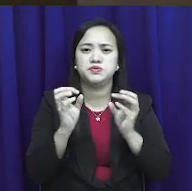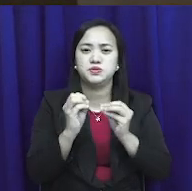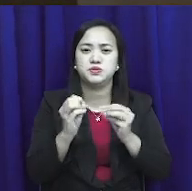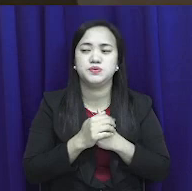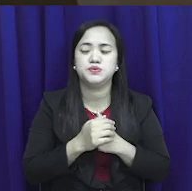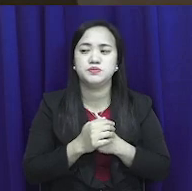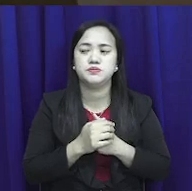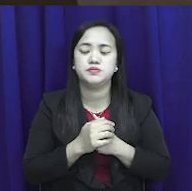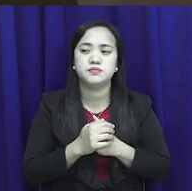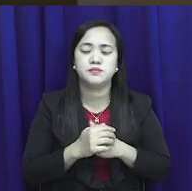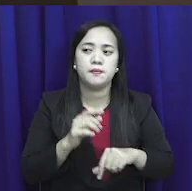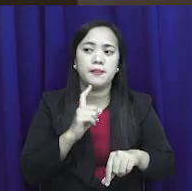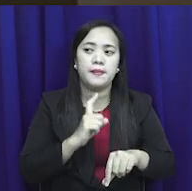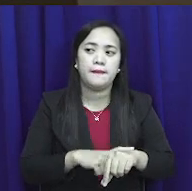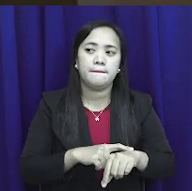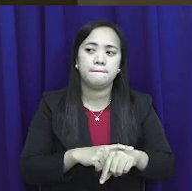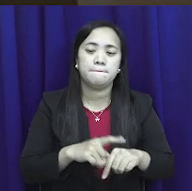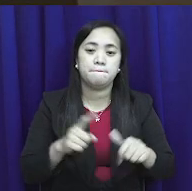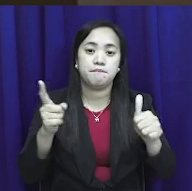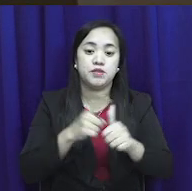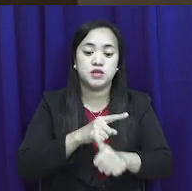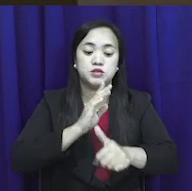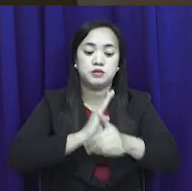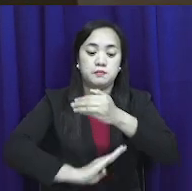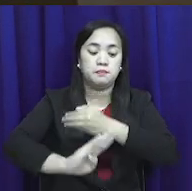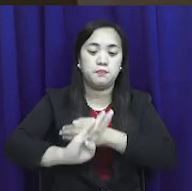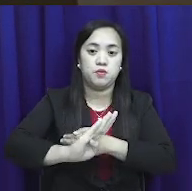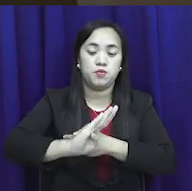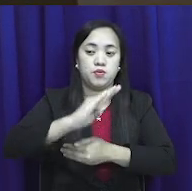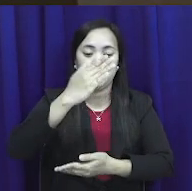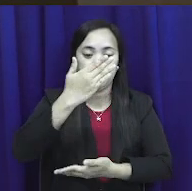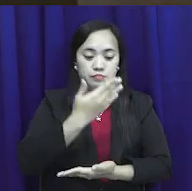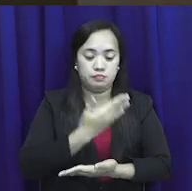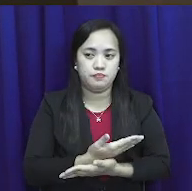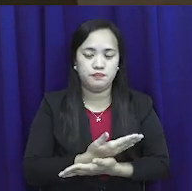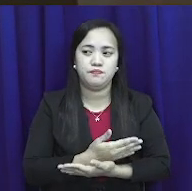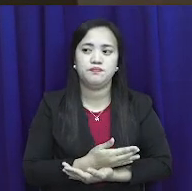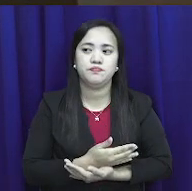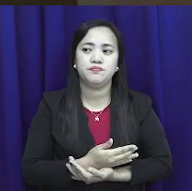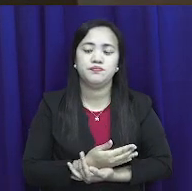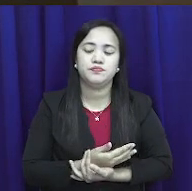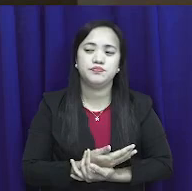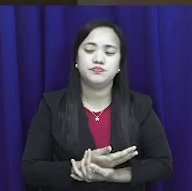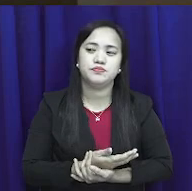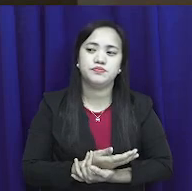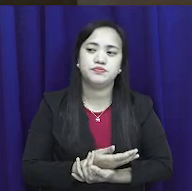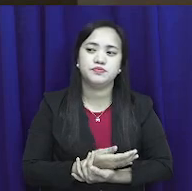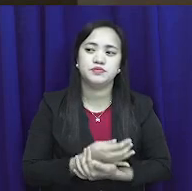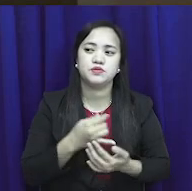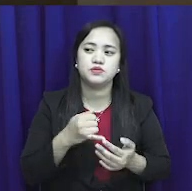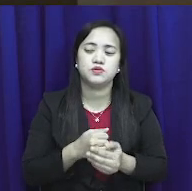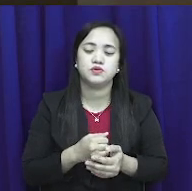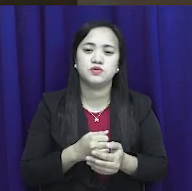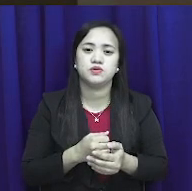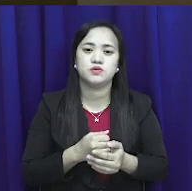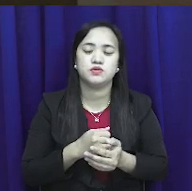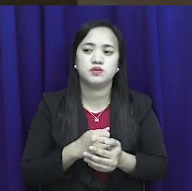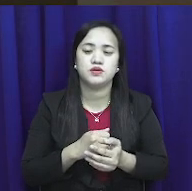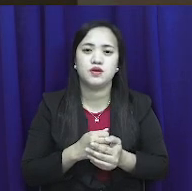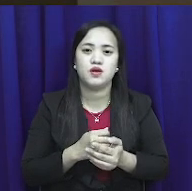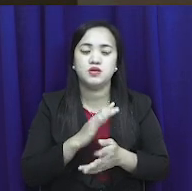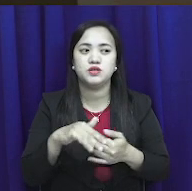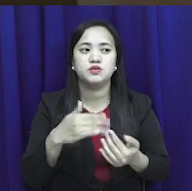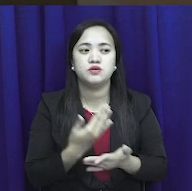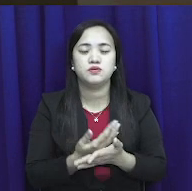kumbaga Sabi nga nila yung firstborn mo experimental lahat lahat nung kinagisnan mo lahat kung papaano